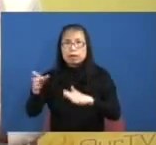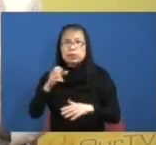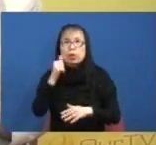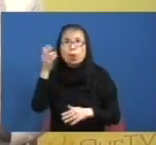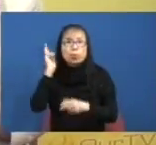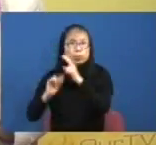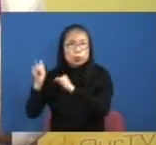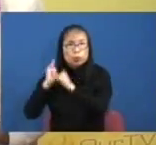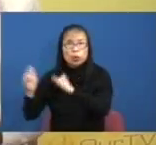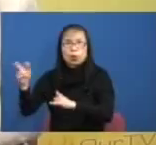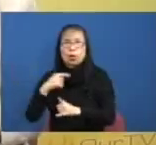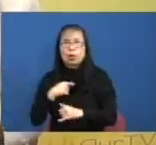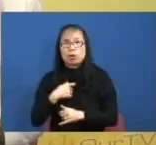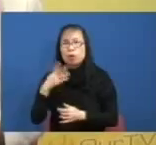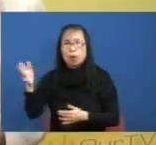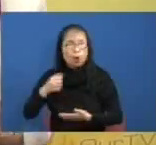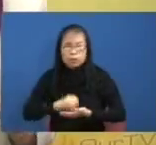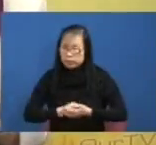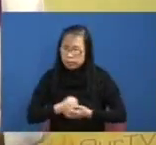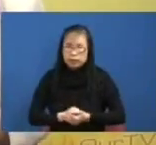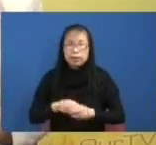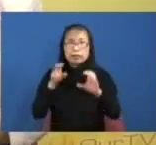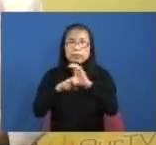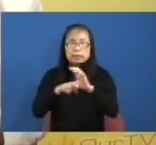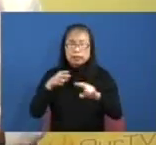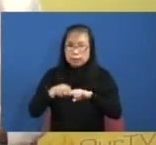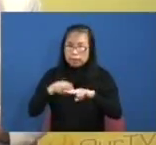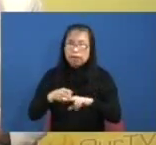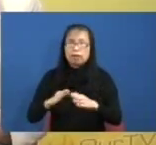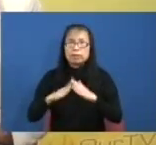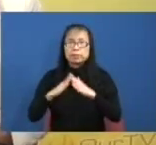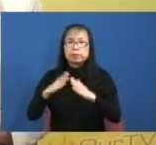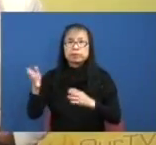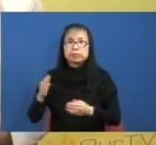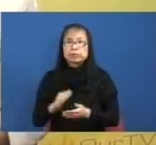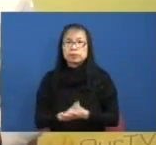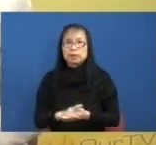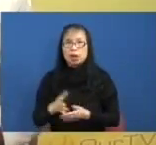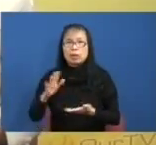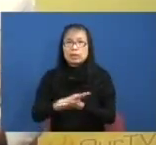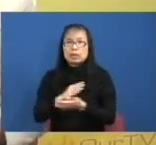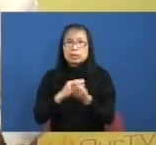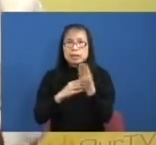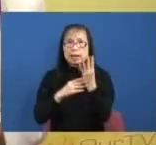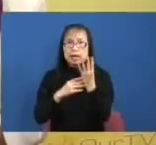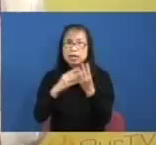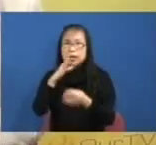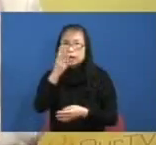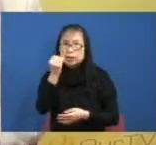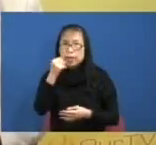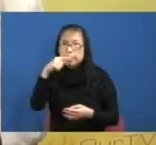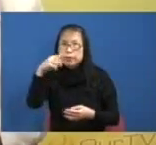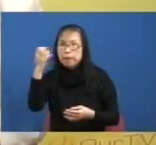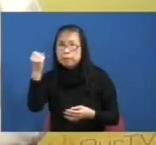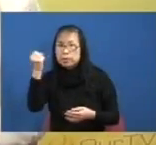啲咧，我就真係好遠識，譬如可能一啲西餐廳好傳統嘅，咁就可能係40-50年啊，突然有一日我見